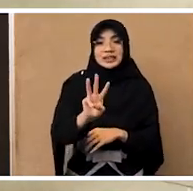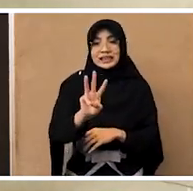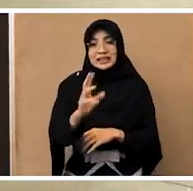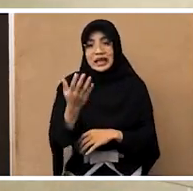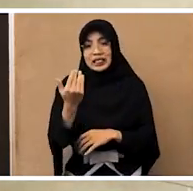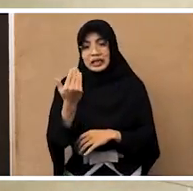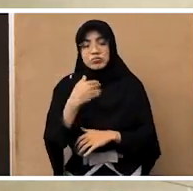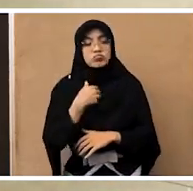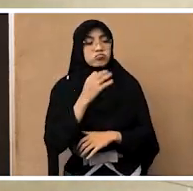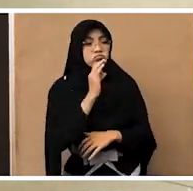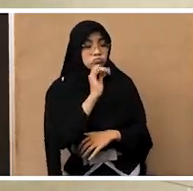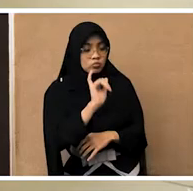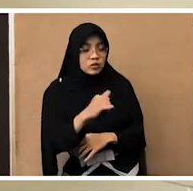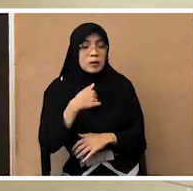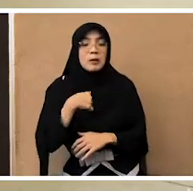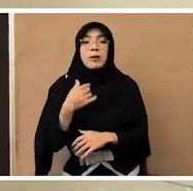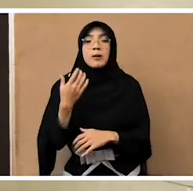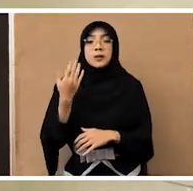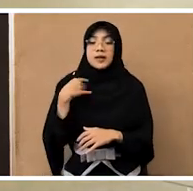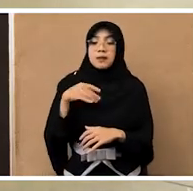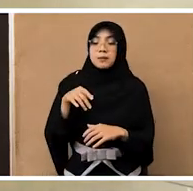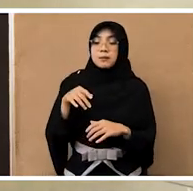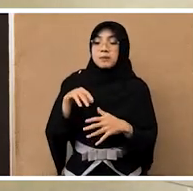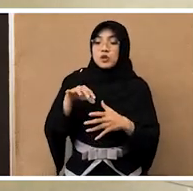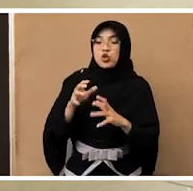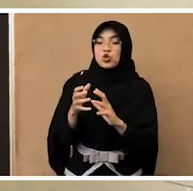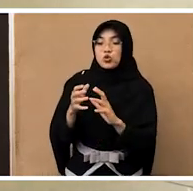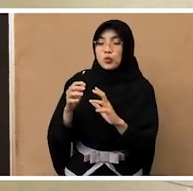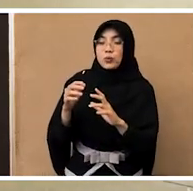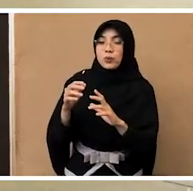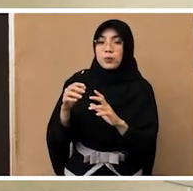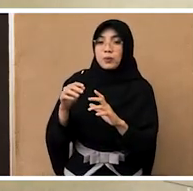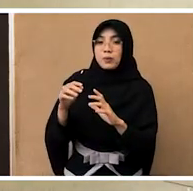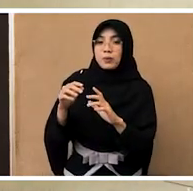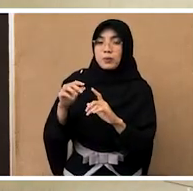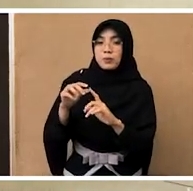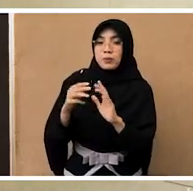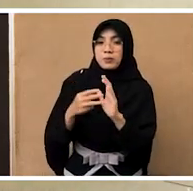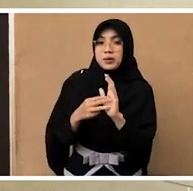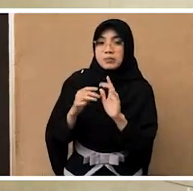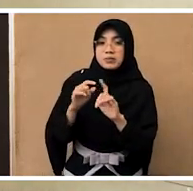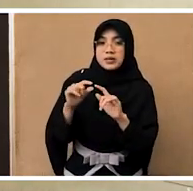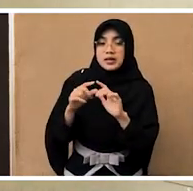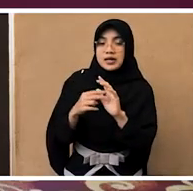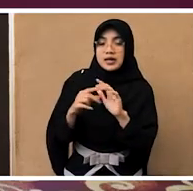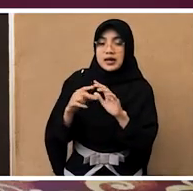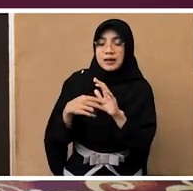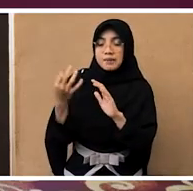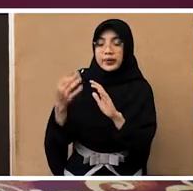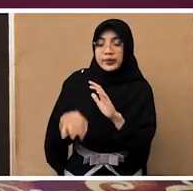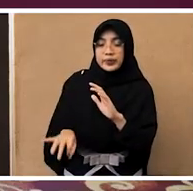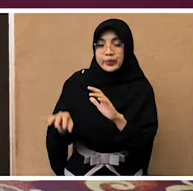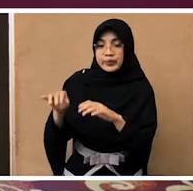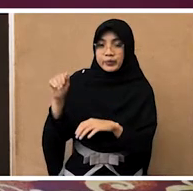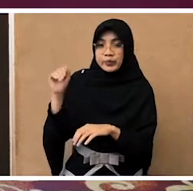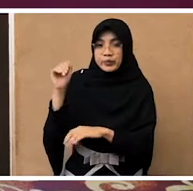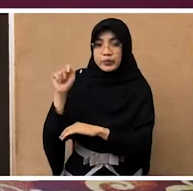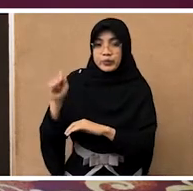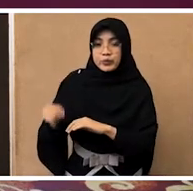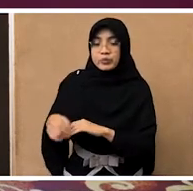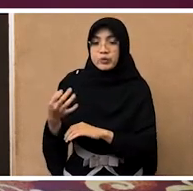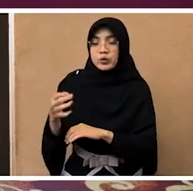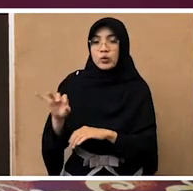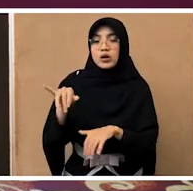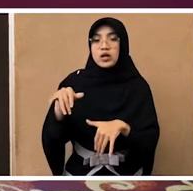ya itu adalah bentuk pemidanaan ya bentuk-bentuk pemindahan baru atau dia kalau